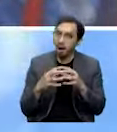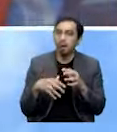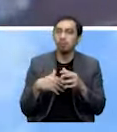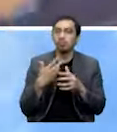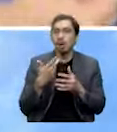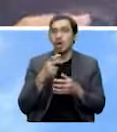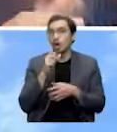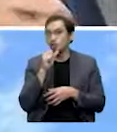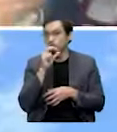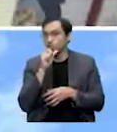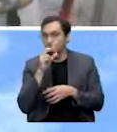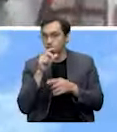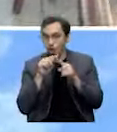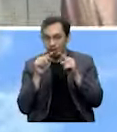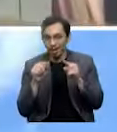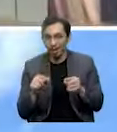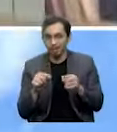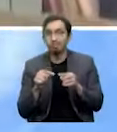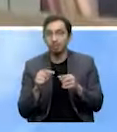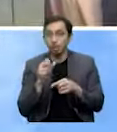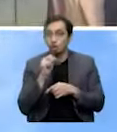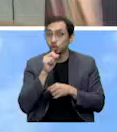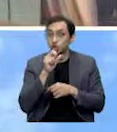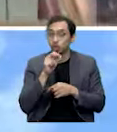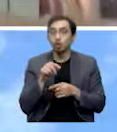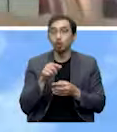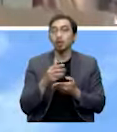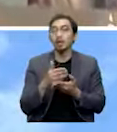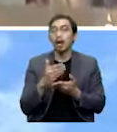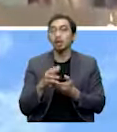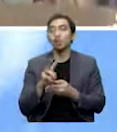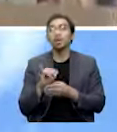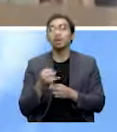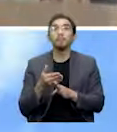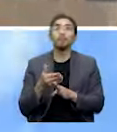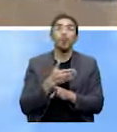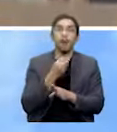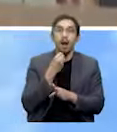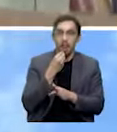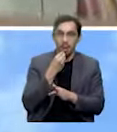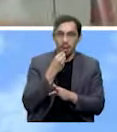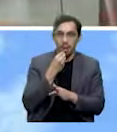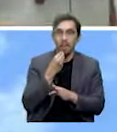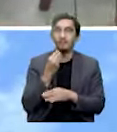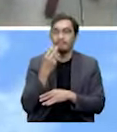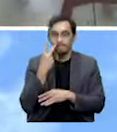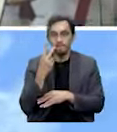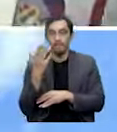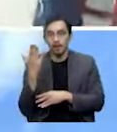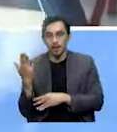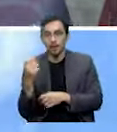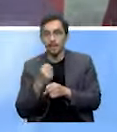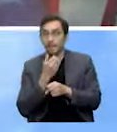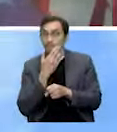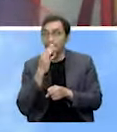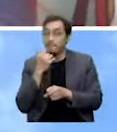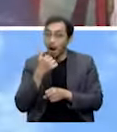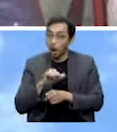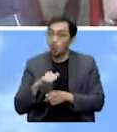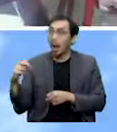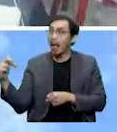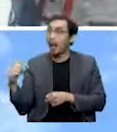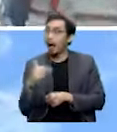juga sempat ada susu yang dibagikan 2 jam sebelum makan siang. Dan bisa Anda lihat di belakang saya itu tadi ada Gibran yang baru saja memasuki kelas